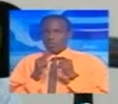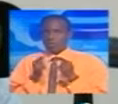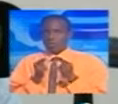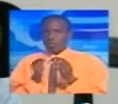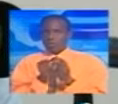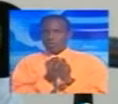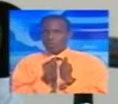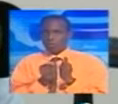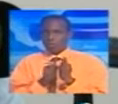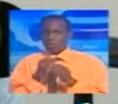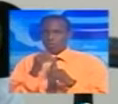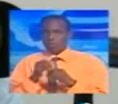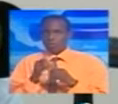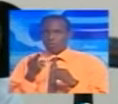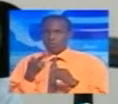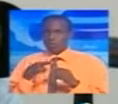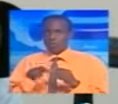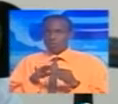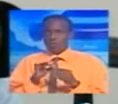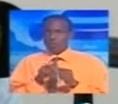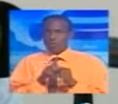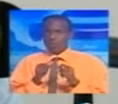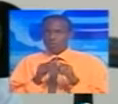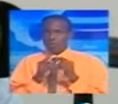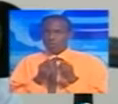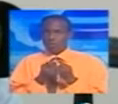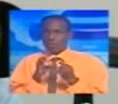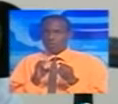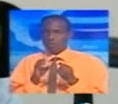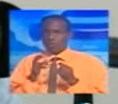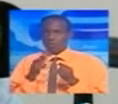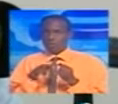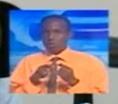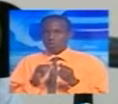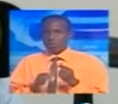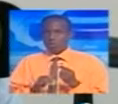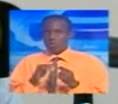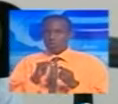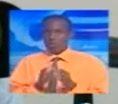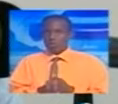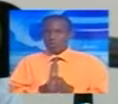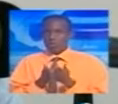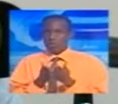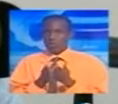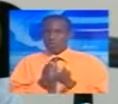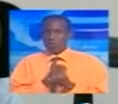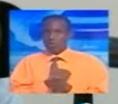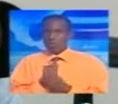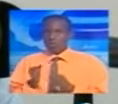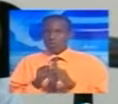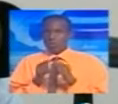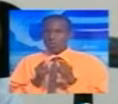écrit. Au quotidien, l'administration sécrète une quantité de documents, lettres, comptes